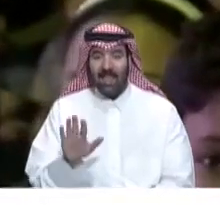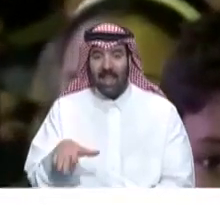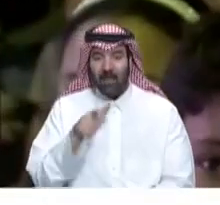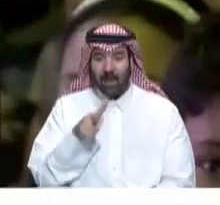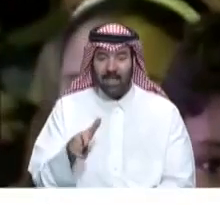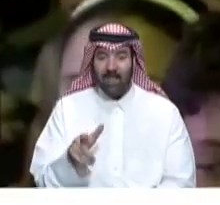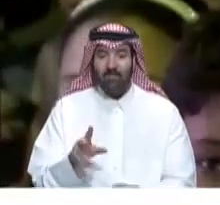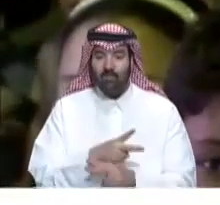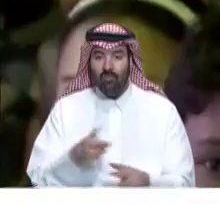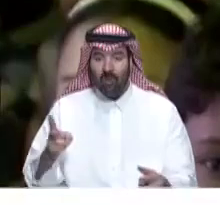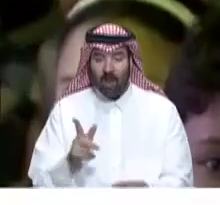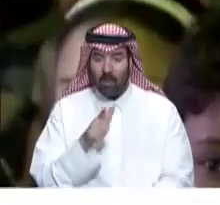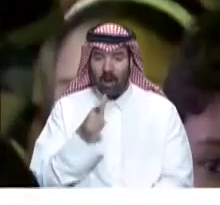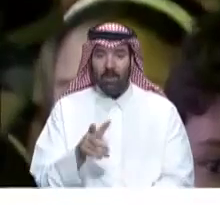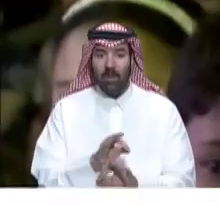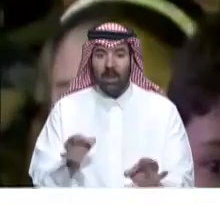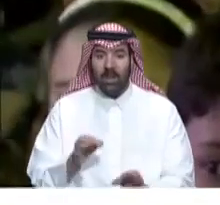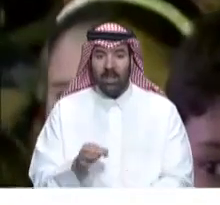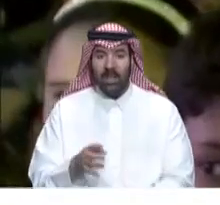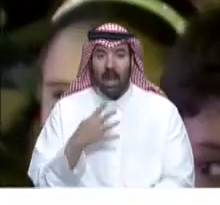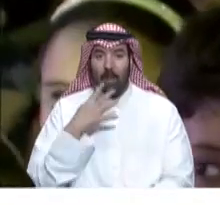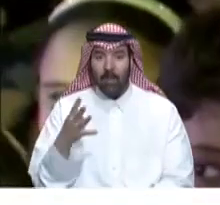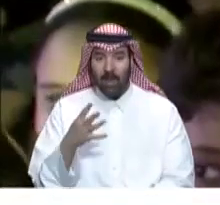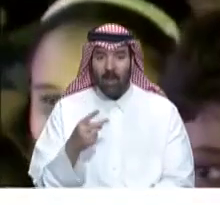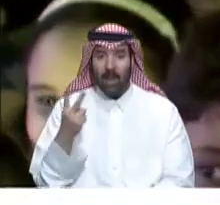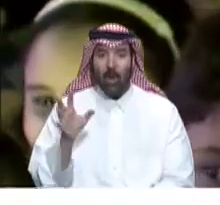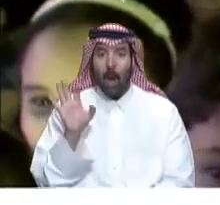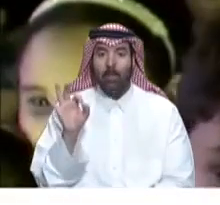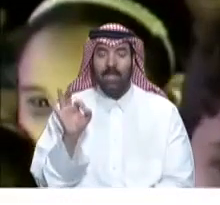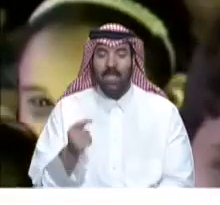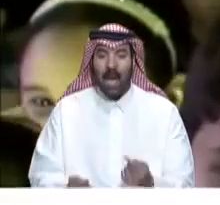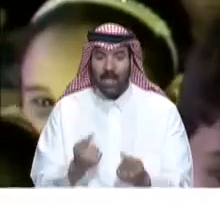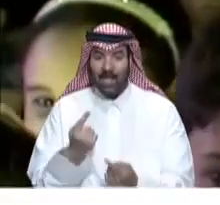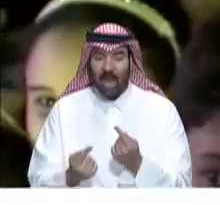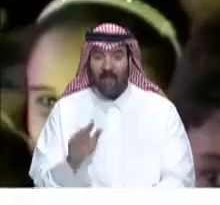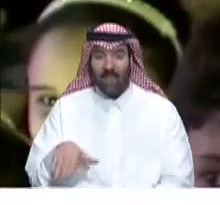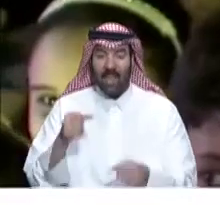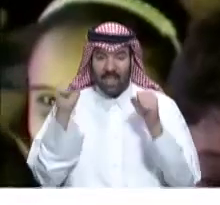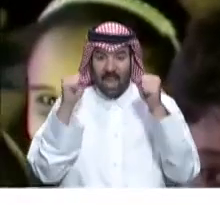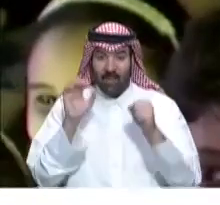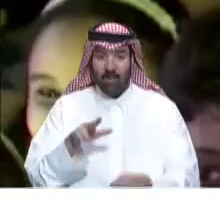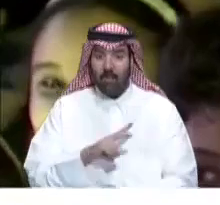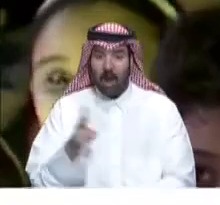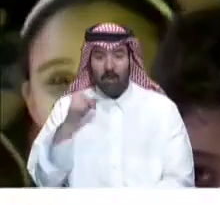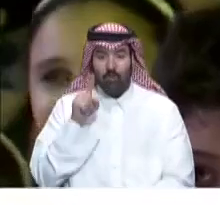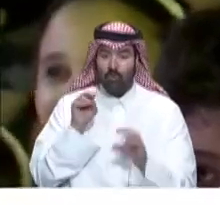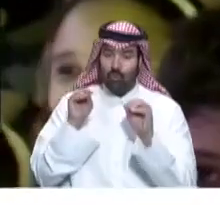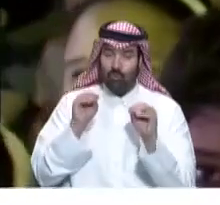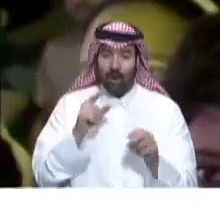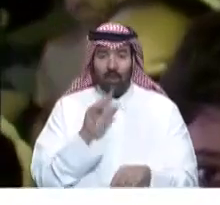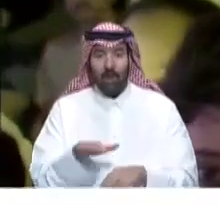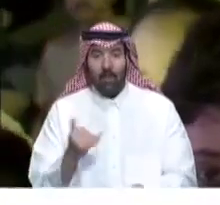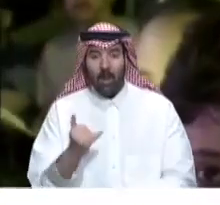والقائمة تطول. عندنا أكثر من 452 حديقة ومنتزه، فأين ما اتجه إن شاء الله